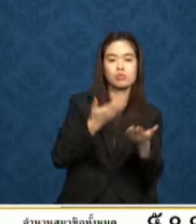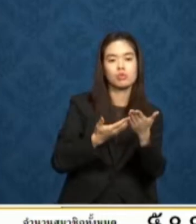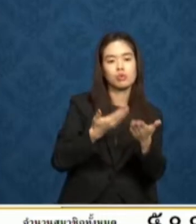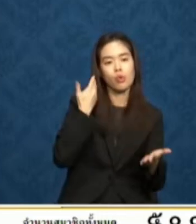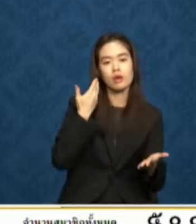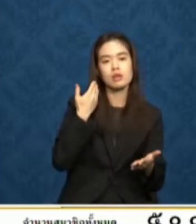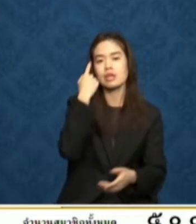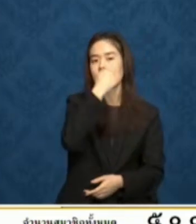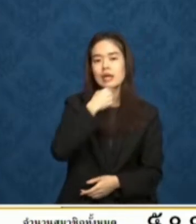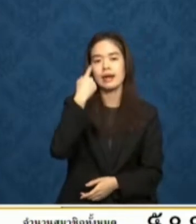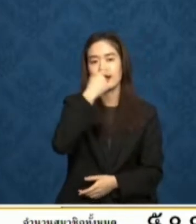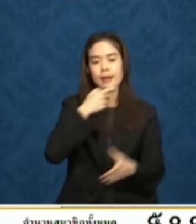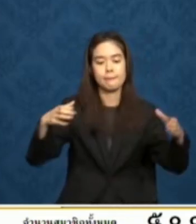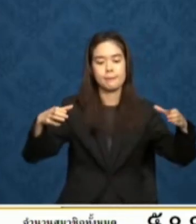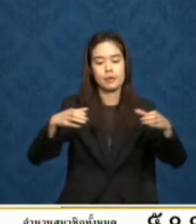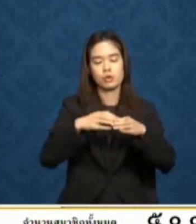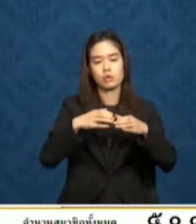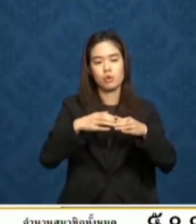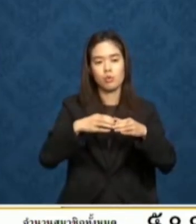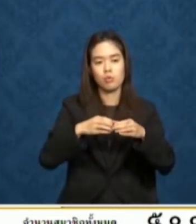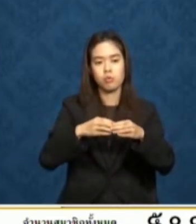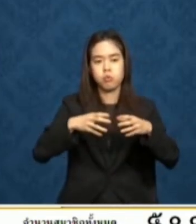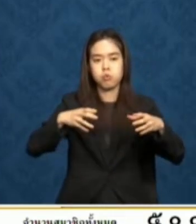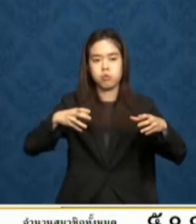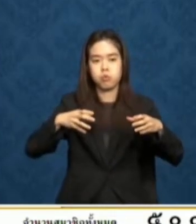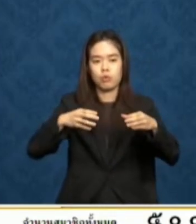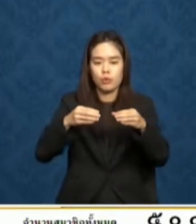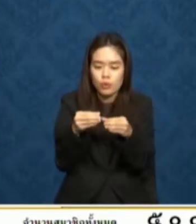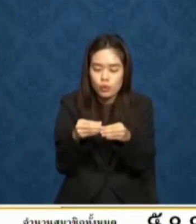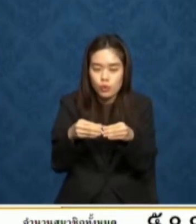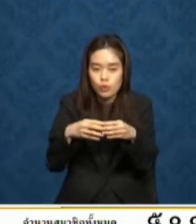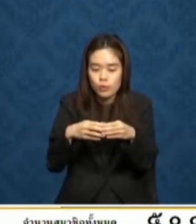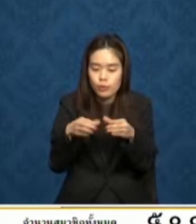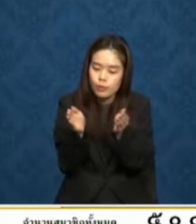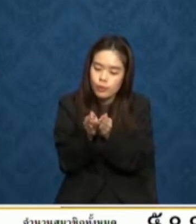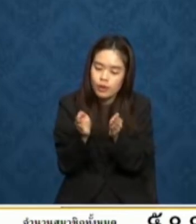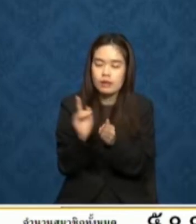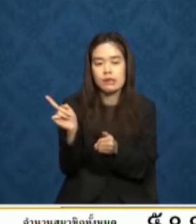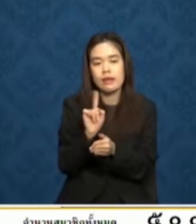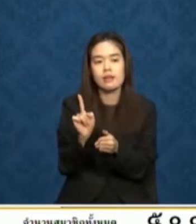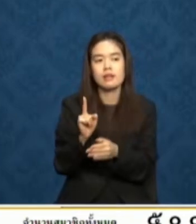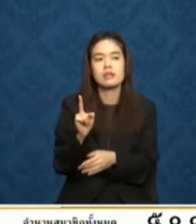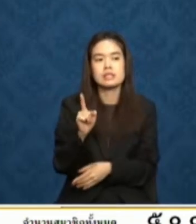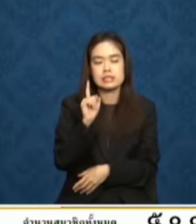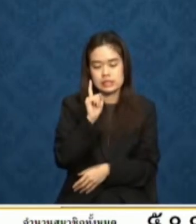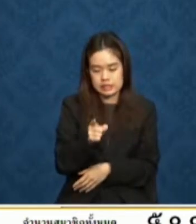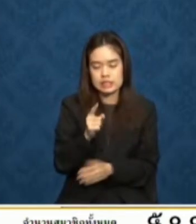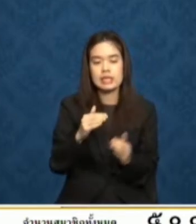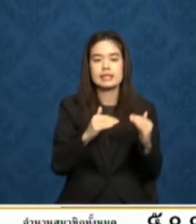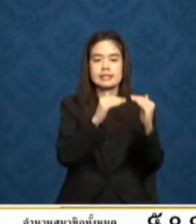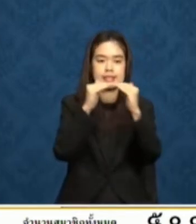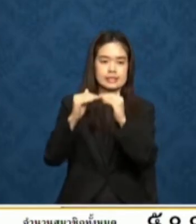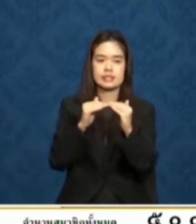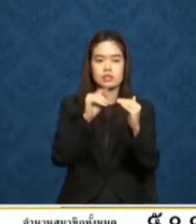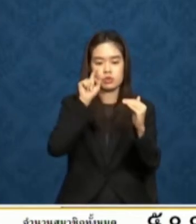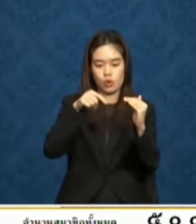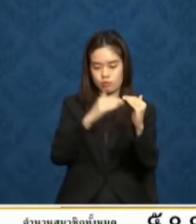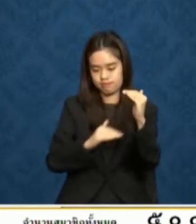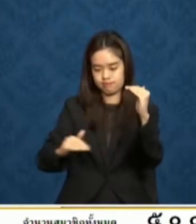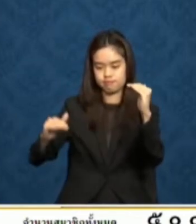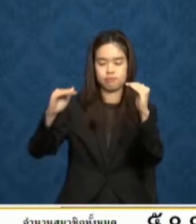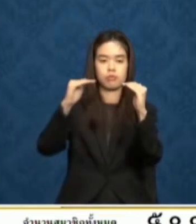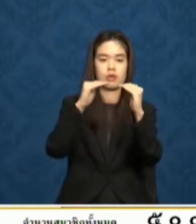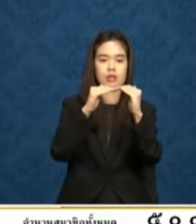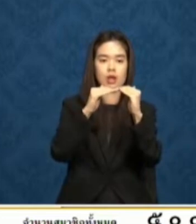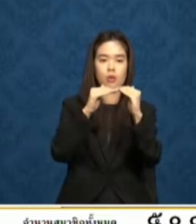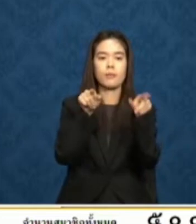ไม่วาเขาจะเป็คนกลมใหญ่ หรอคนกล่มน้อยในสังคม ก็ควรทจะได้รับสิทธิที่เท่าเทียมและมความเสมอภาค แล